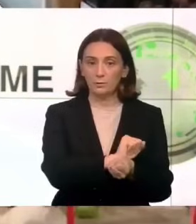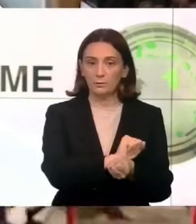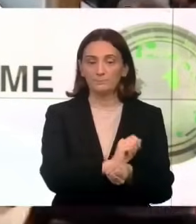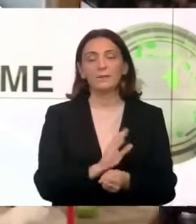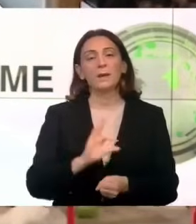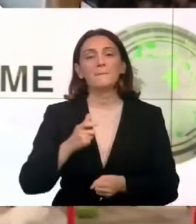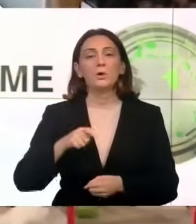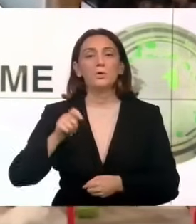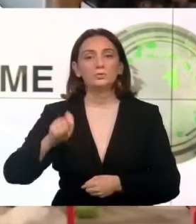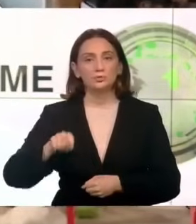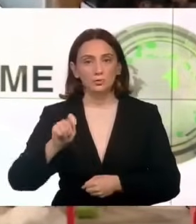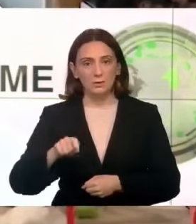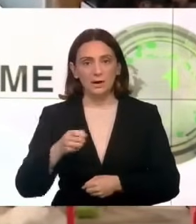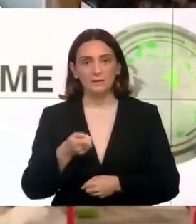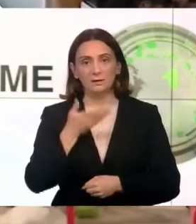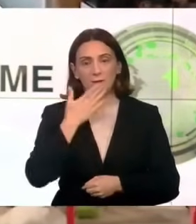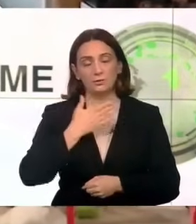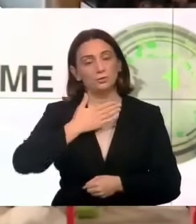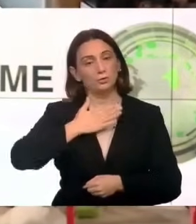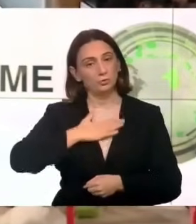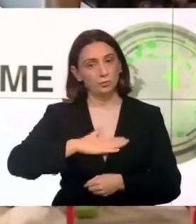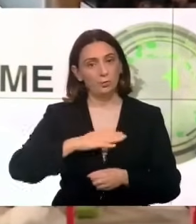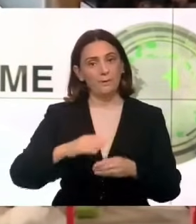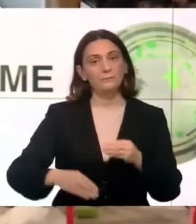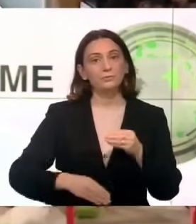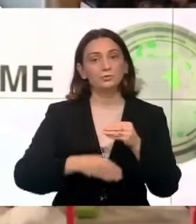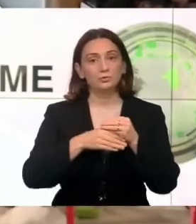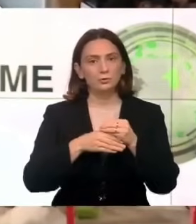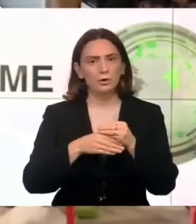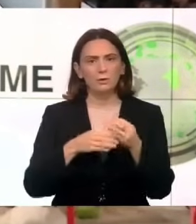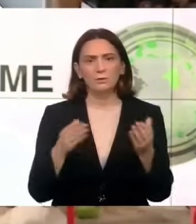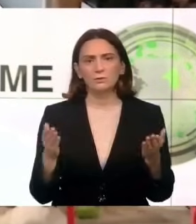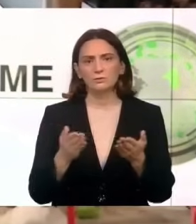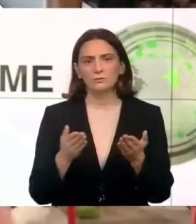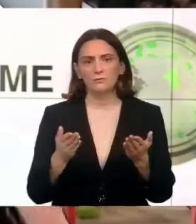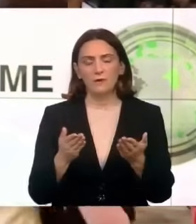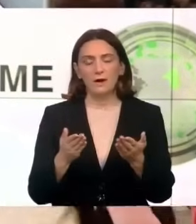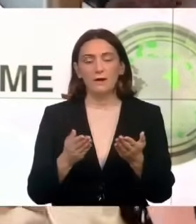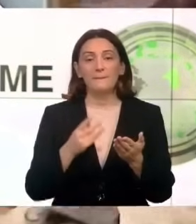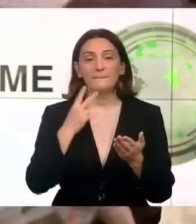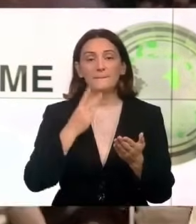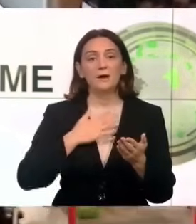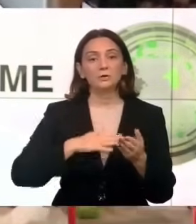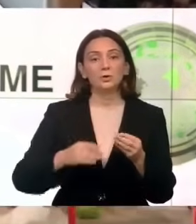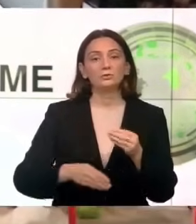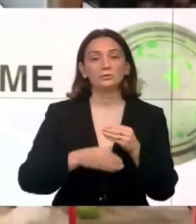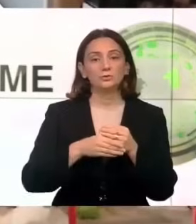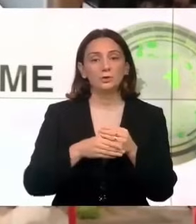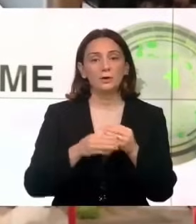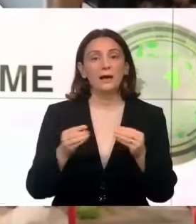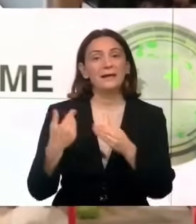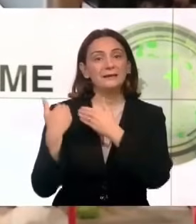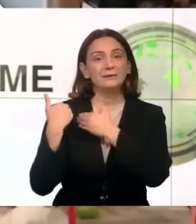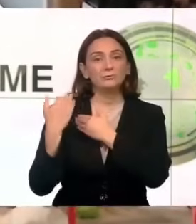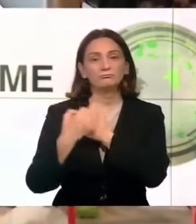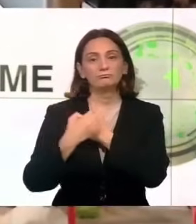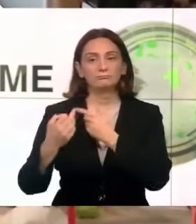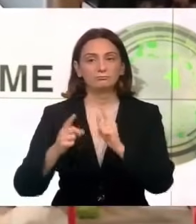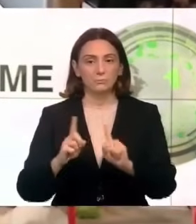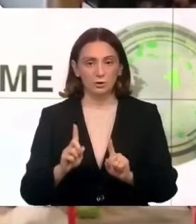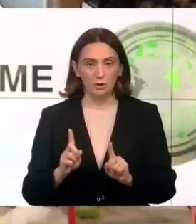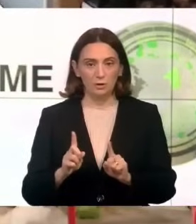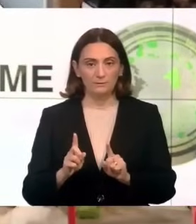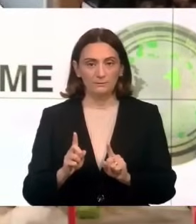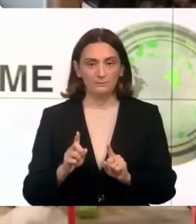pafajësi deri më tani dy avokatët mbrojtës të ish-ministrit të mjedisit dhe më pas ka folur edhe ish-ministri i